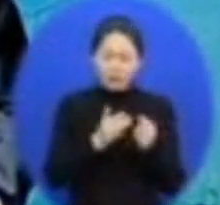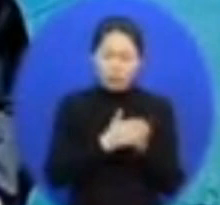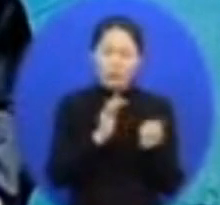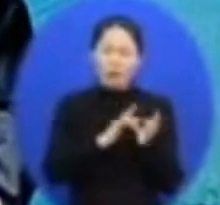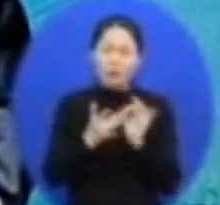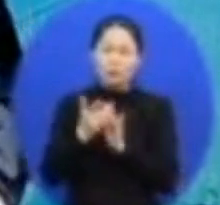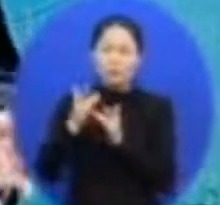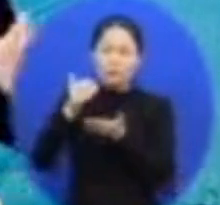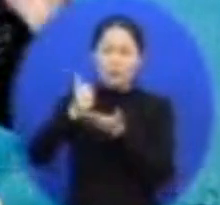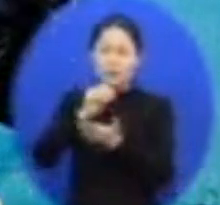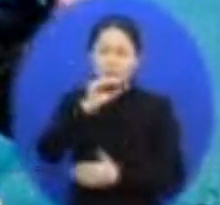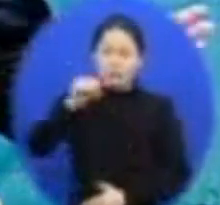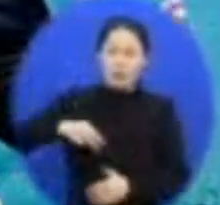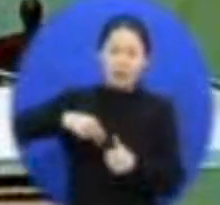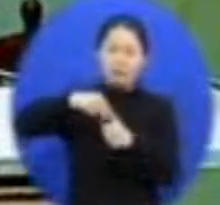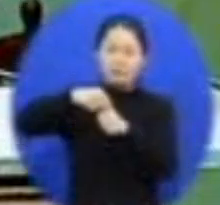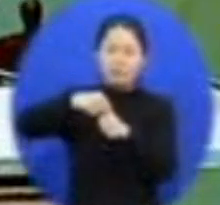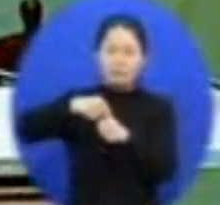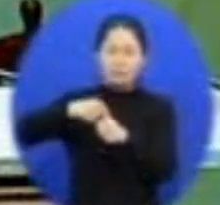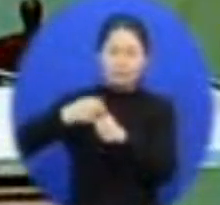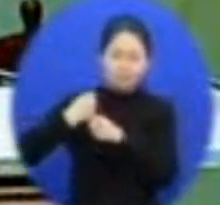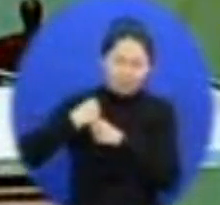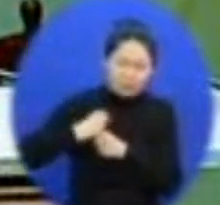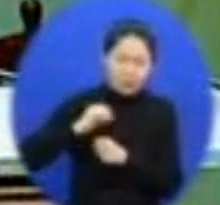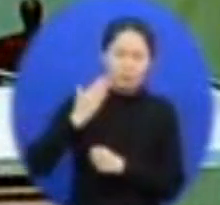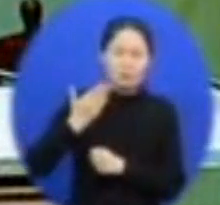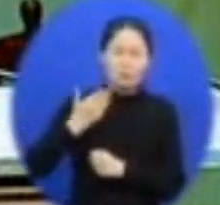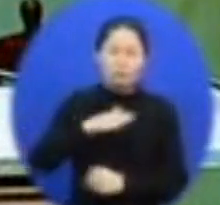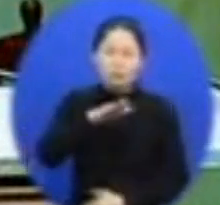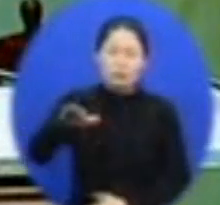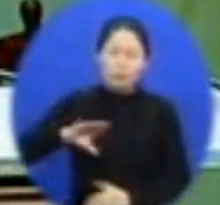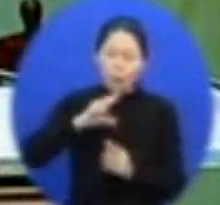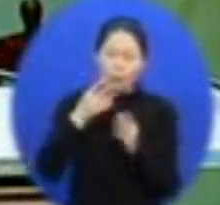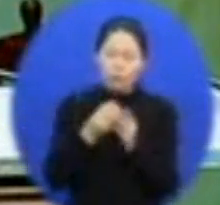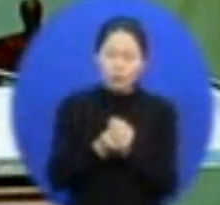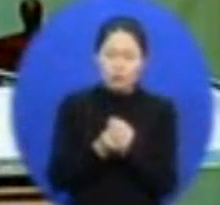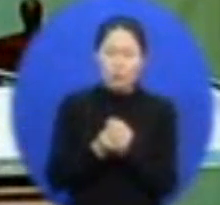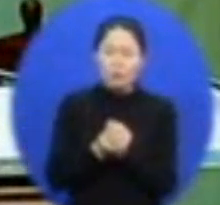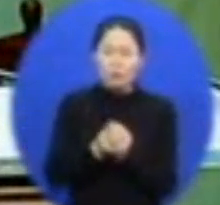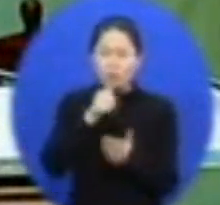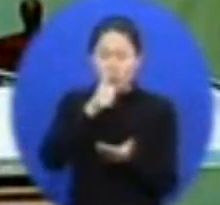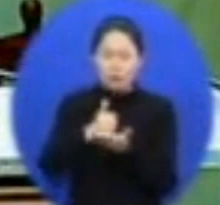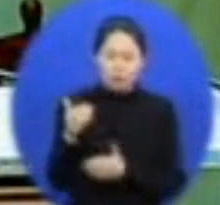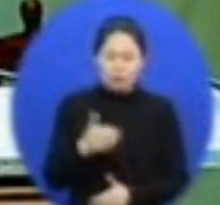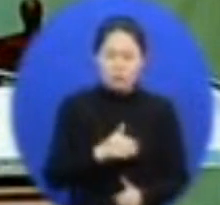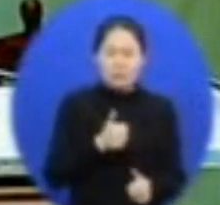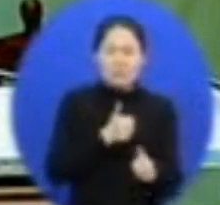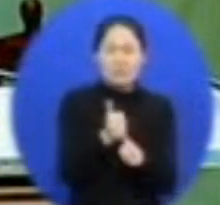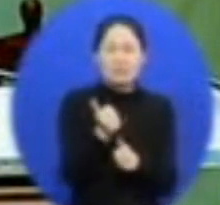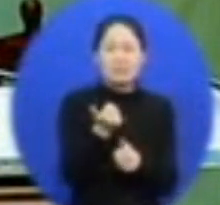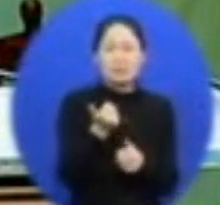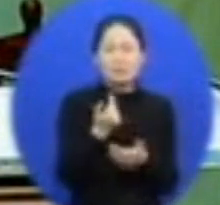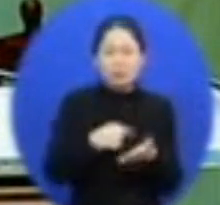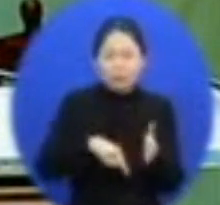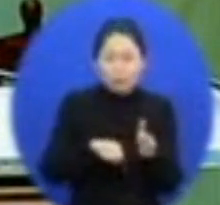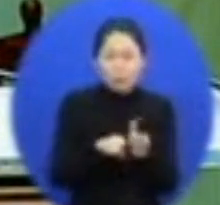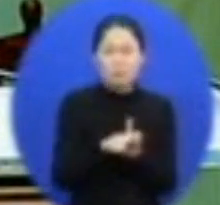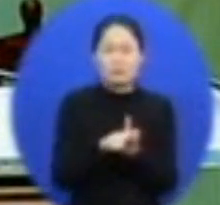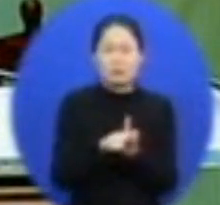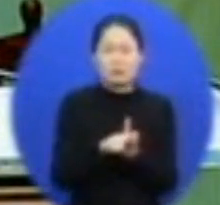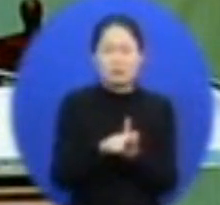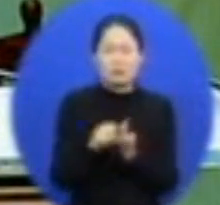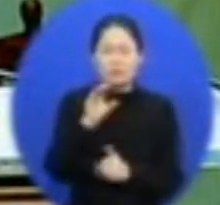거에요 예수님이 십자가 지신 것은 우리를 온전히 주해서 이기게 해 주시려고 그렇게 십자가를 지신